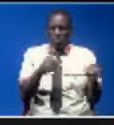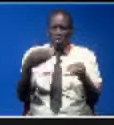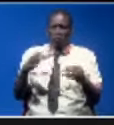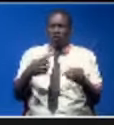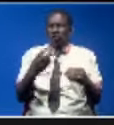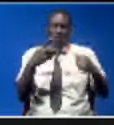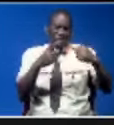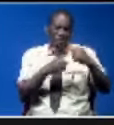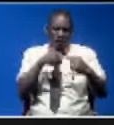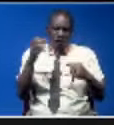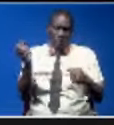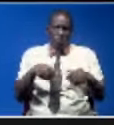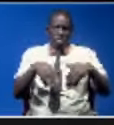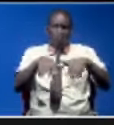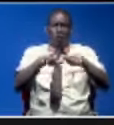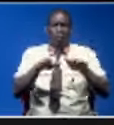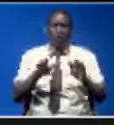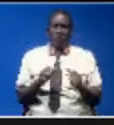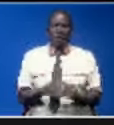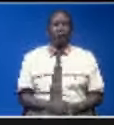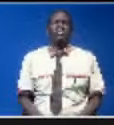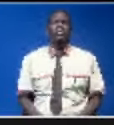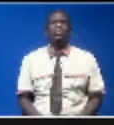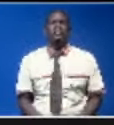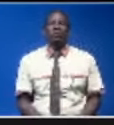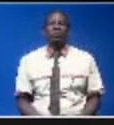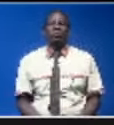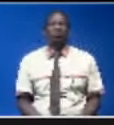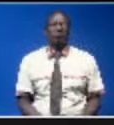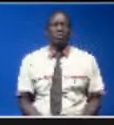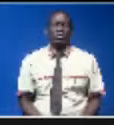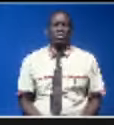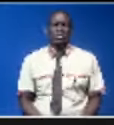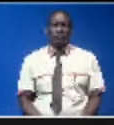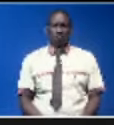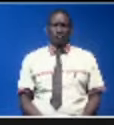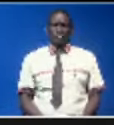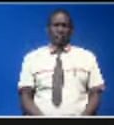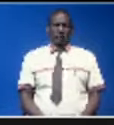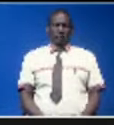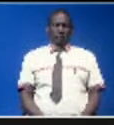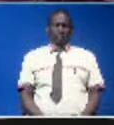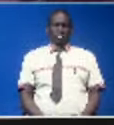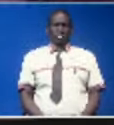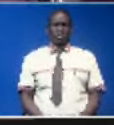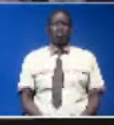ajili ya mapumziko.